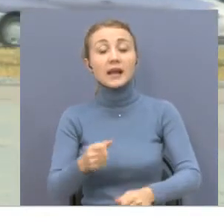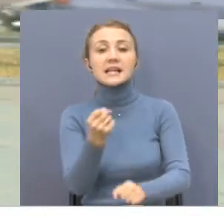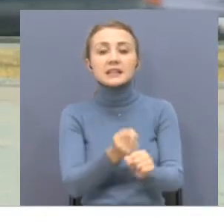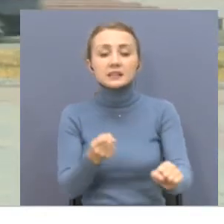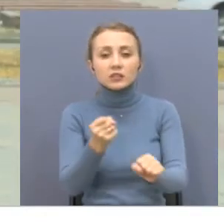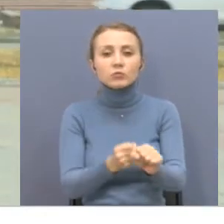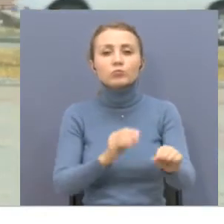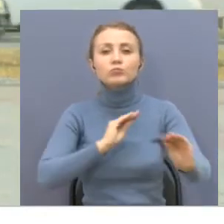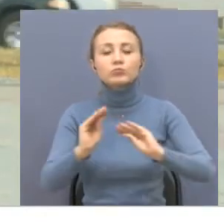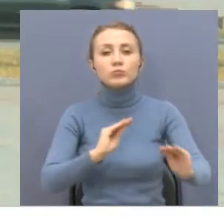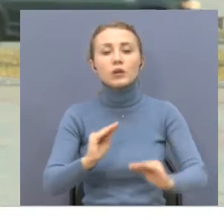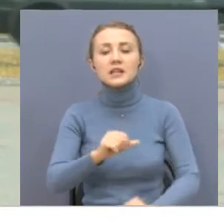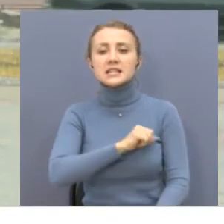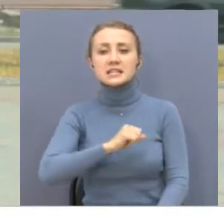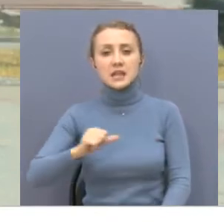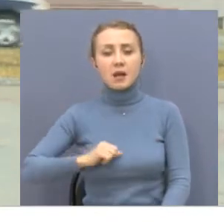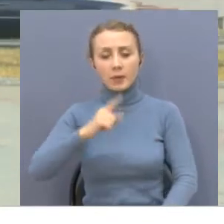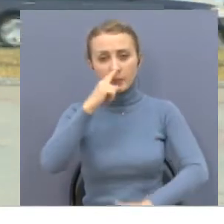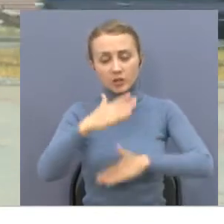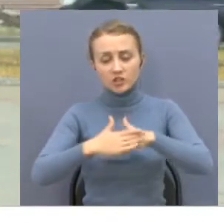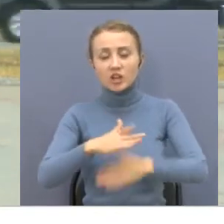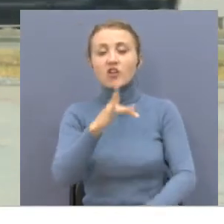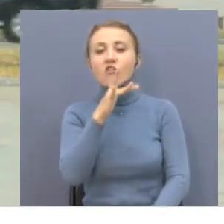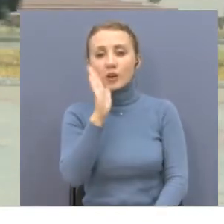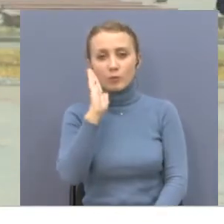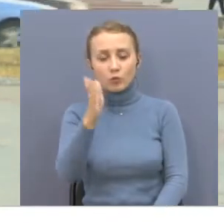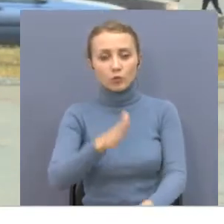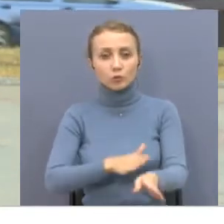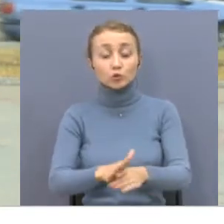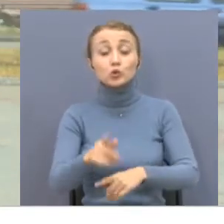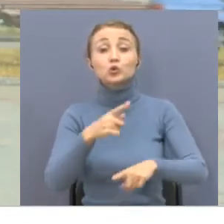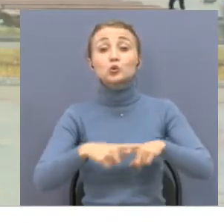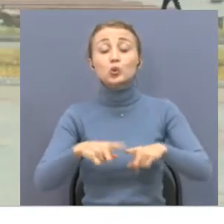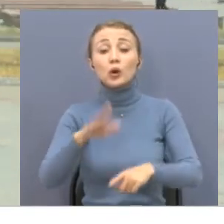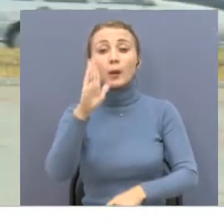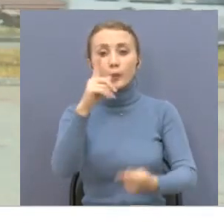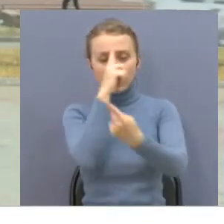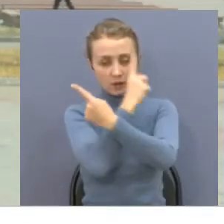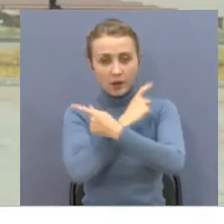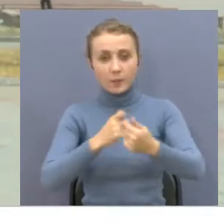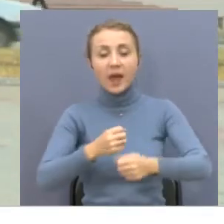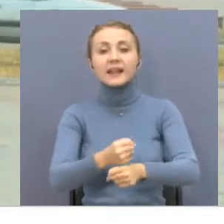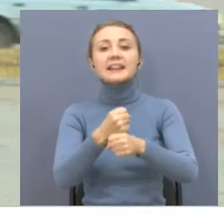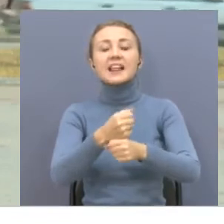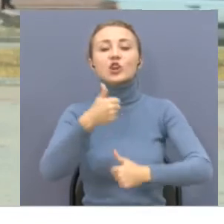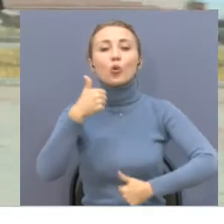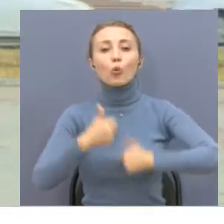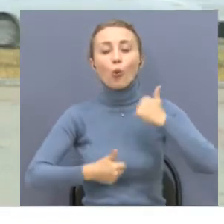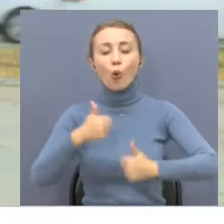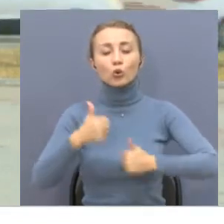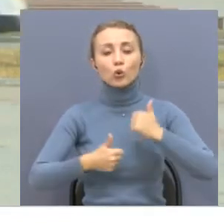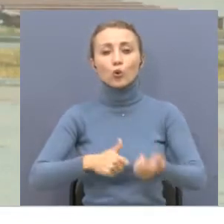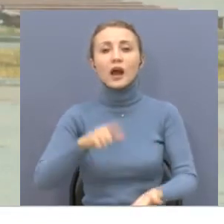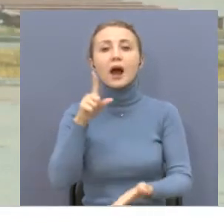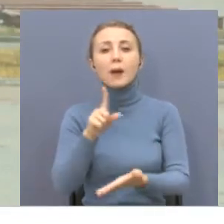Көкшенің атауымен еншілес, бір-бірінсіз жаңағы ажырамайтын сондай бір атаулар ғой. Ермек Боранбайұлы өзінің сөзінде